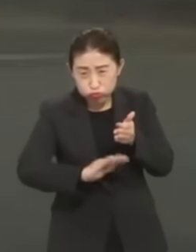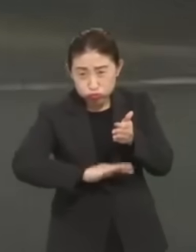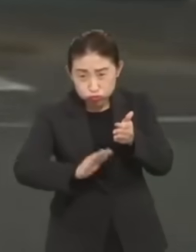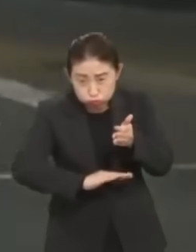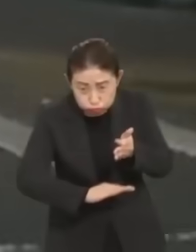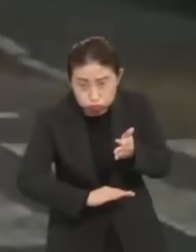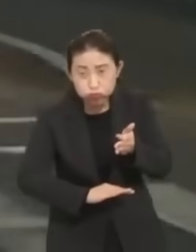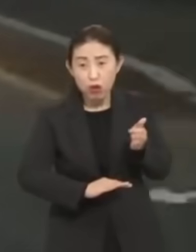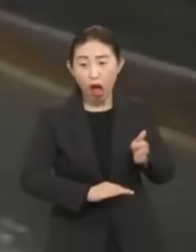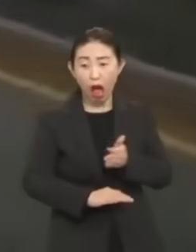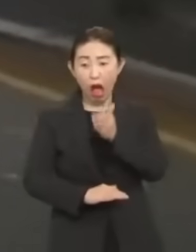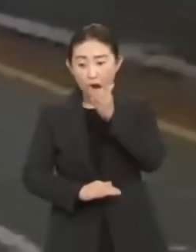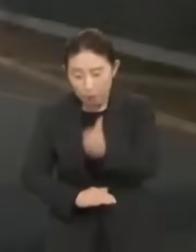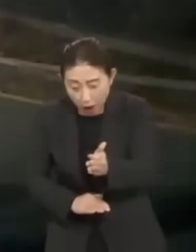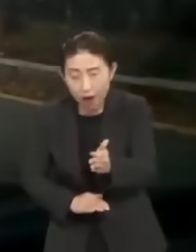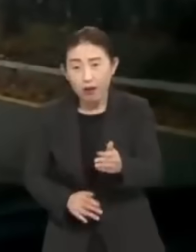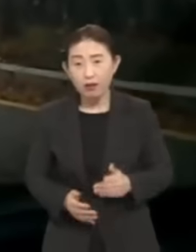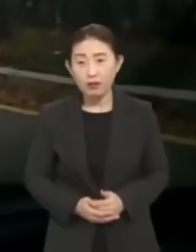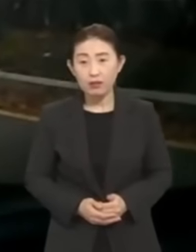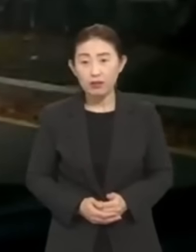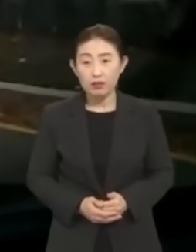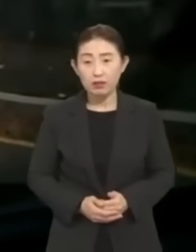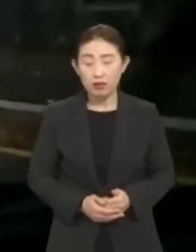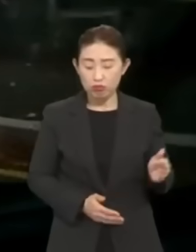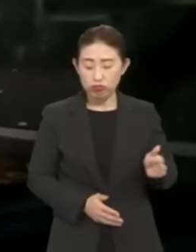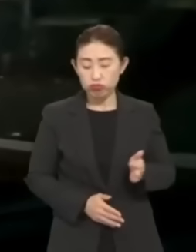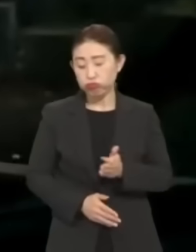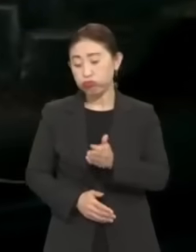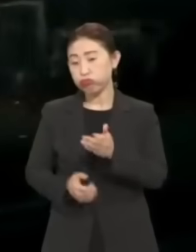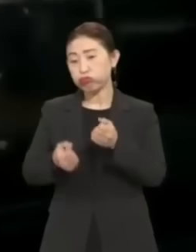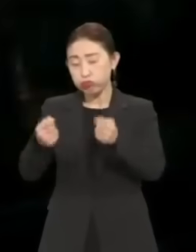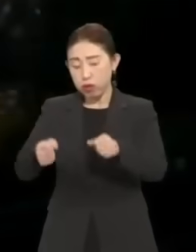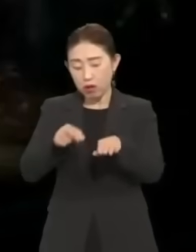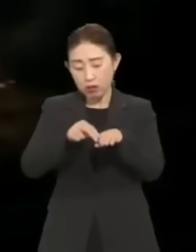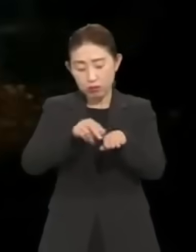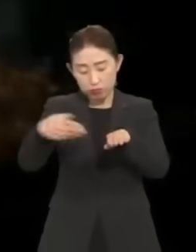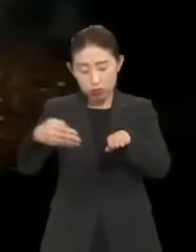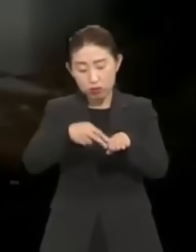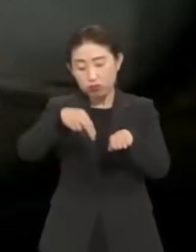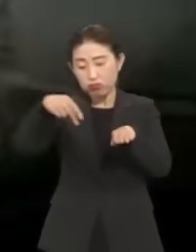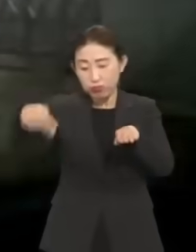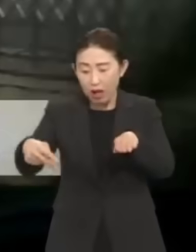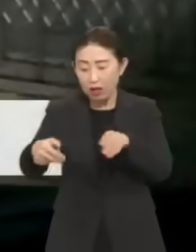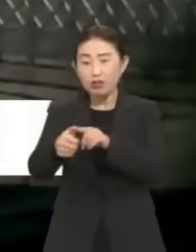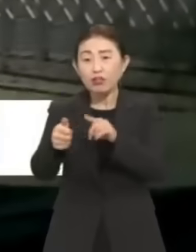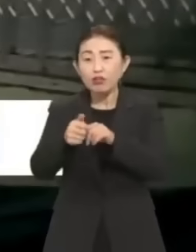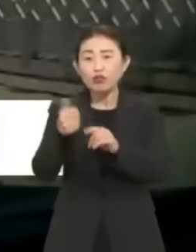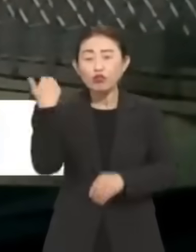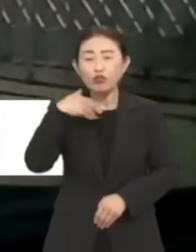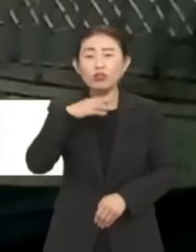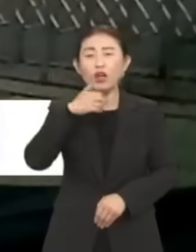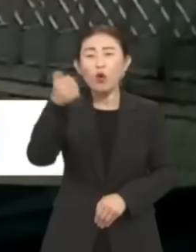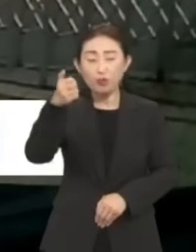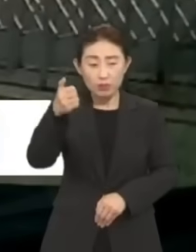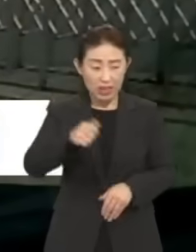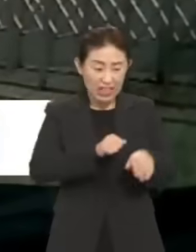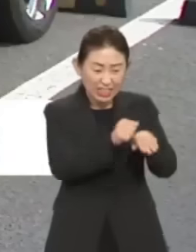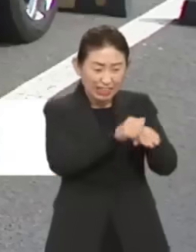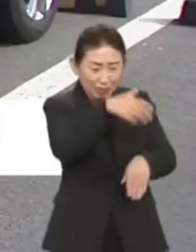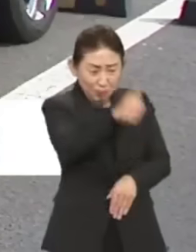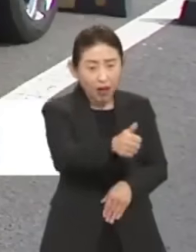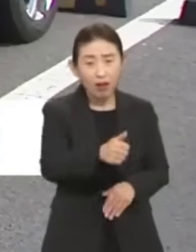도로 한가운데 멈춰섭니다. 갓길에 차를 세우고 운전석에서 내린 사람은 50대 세차장 업체 대표